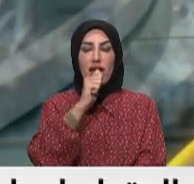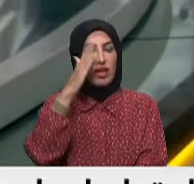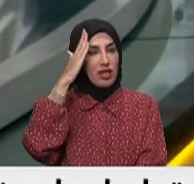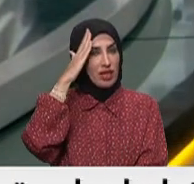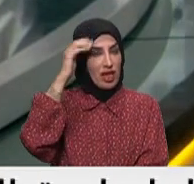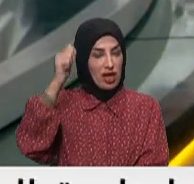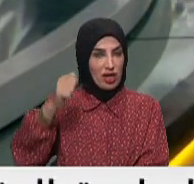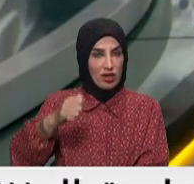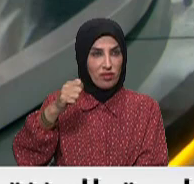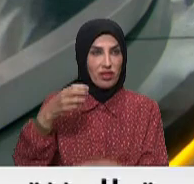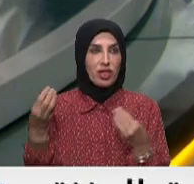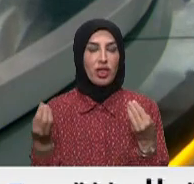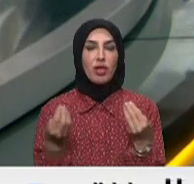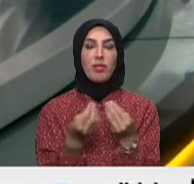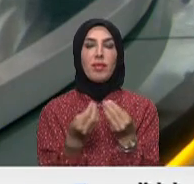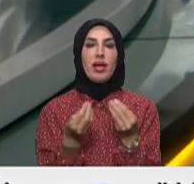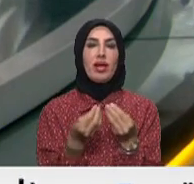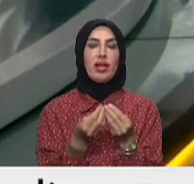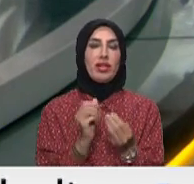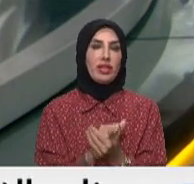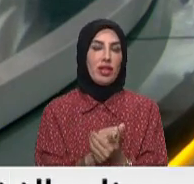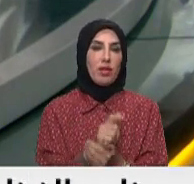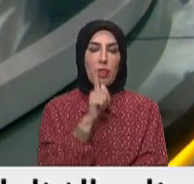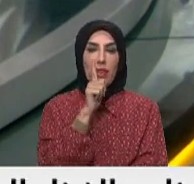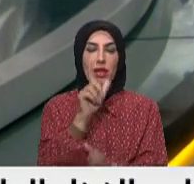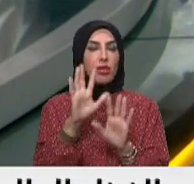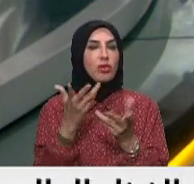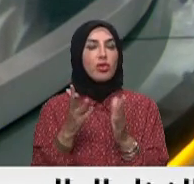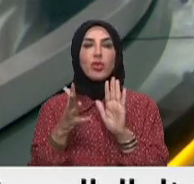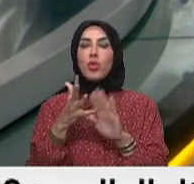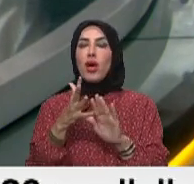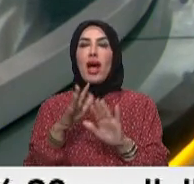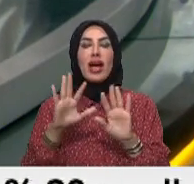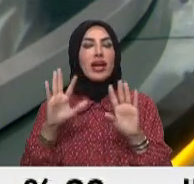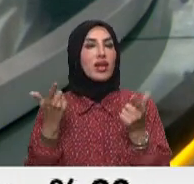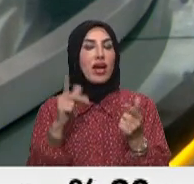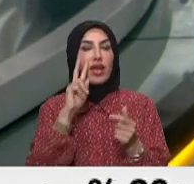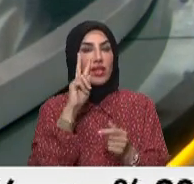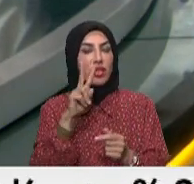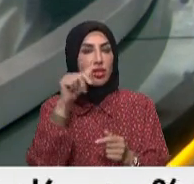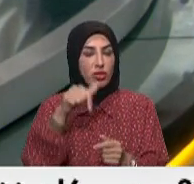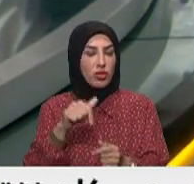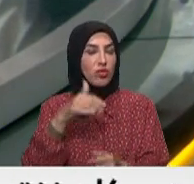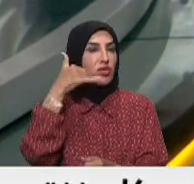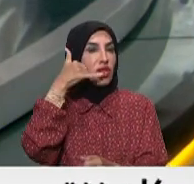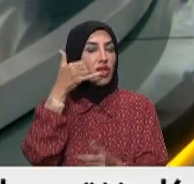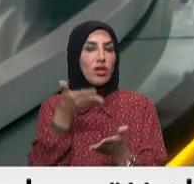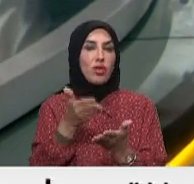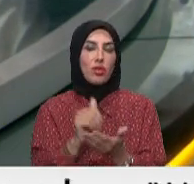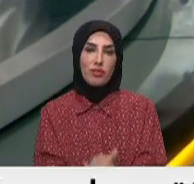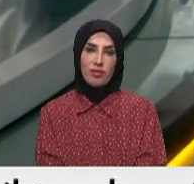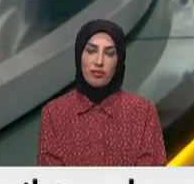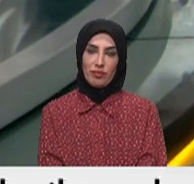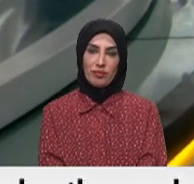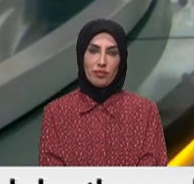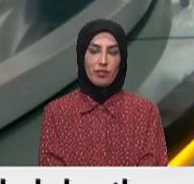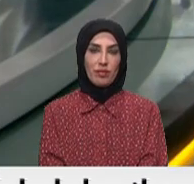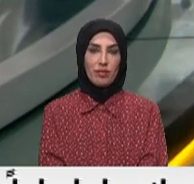بك معنا. إذن ضعينا بالصورة، ما هي آخر المستجدات الميدانية في لبنان؟